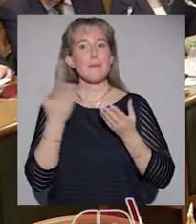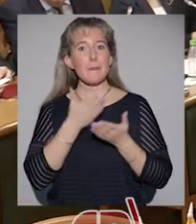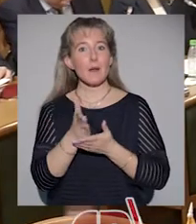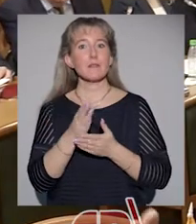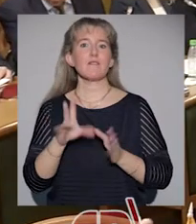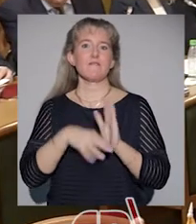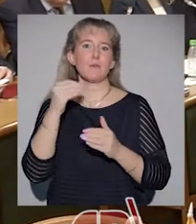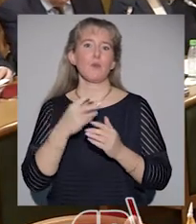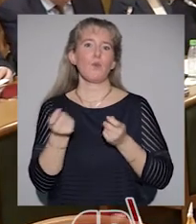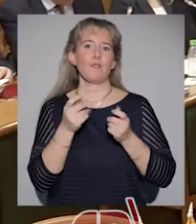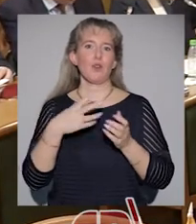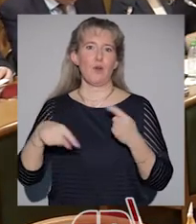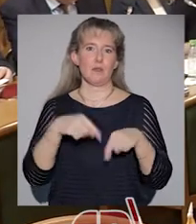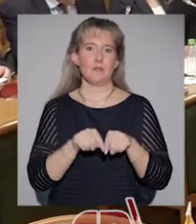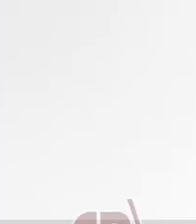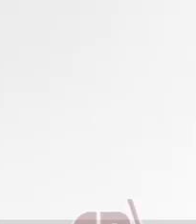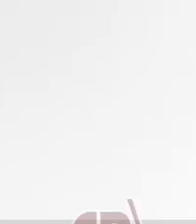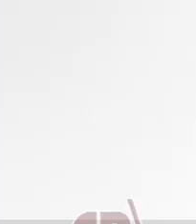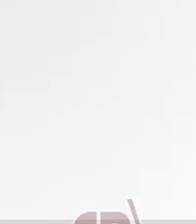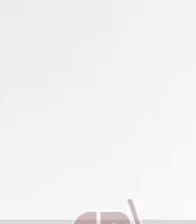изберут руководящие органы.